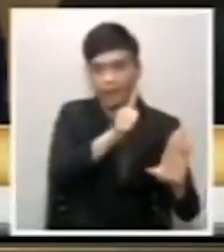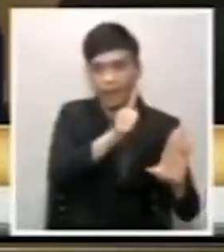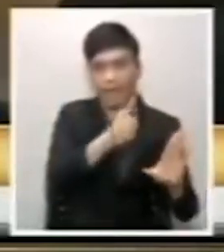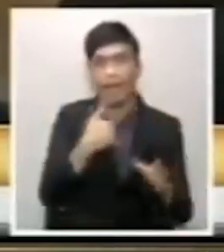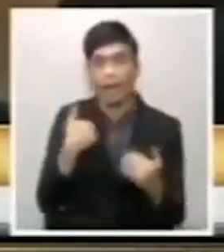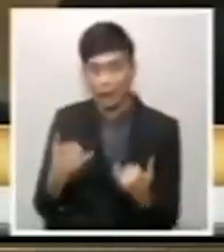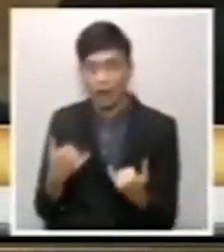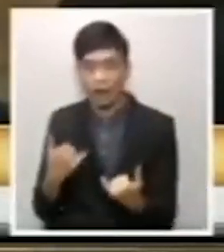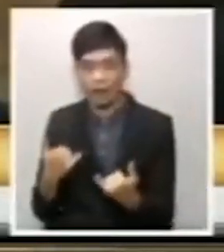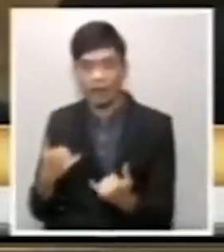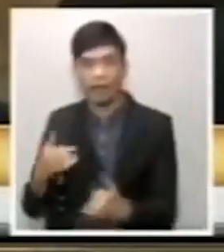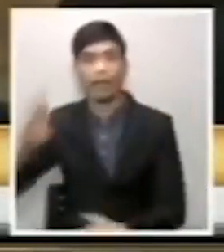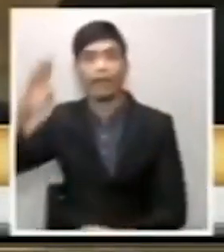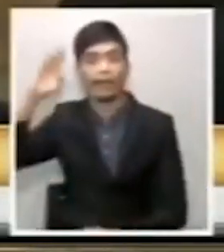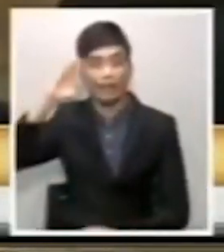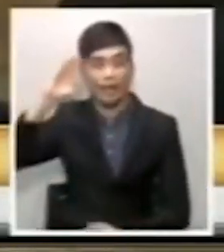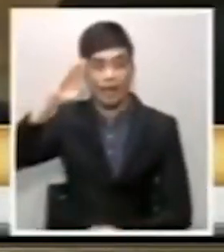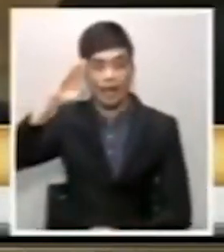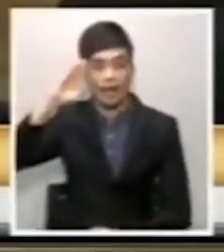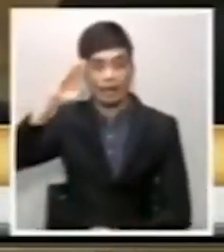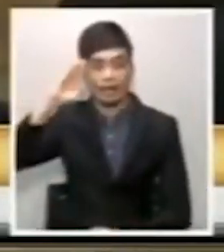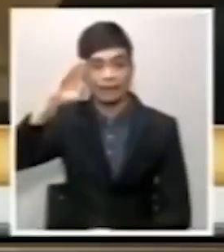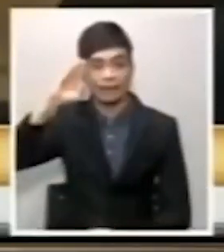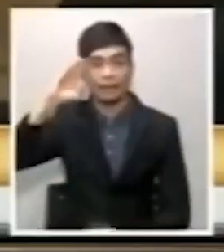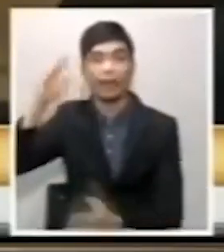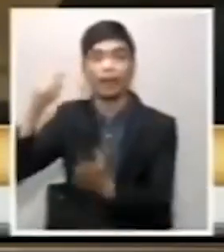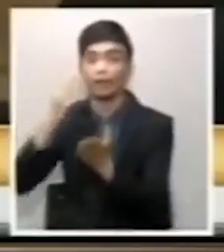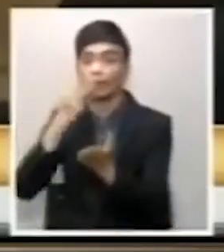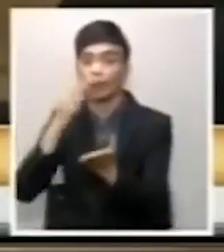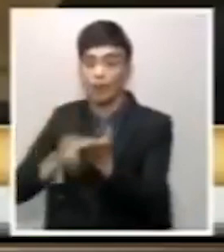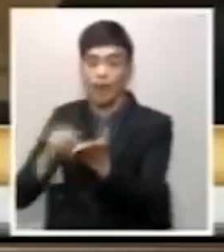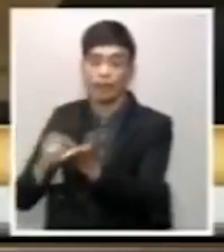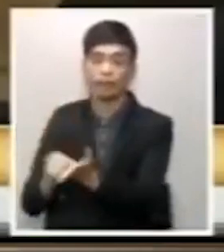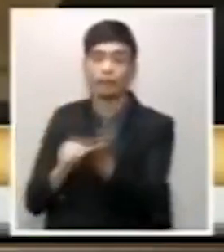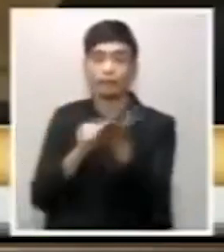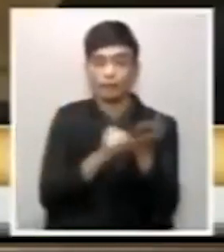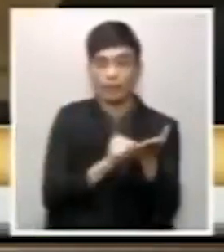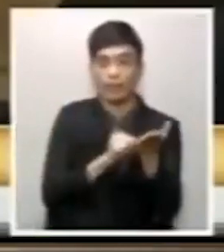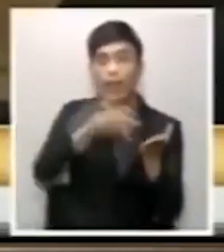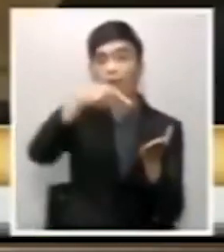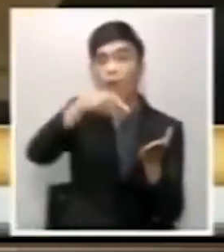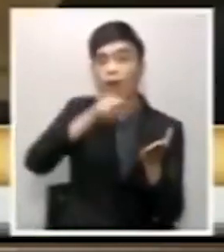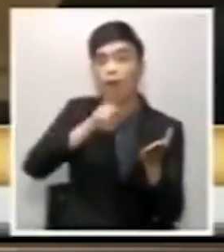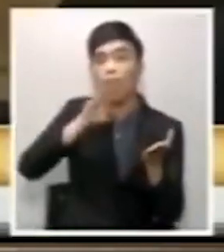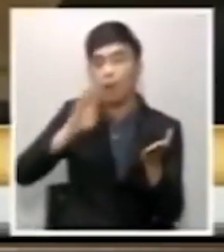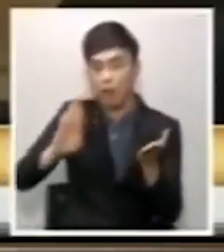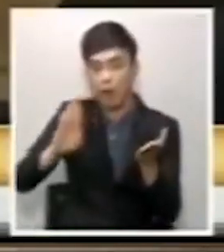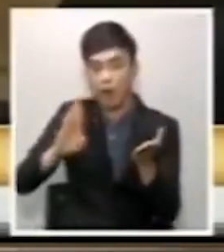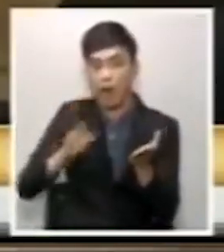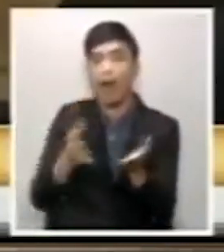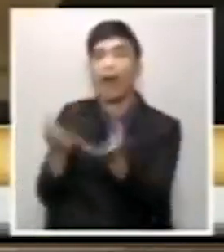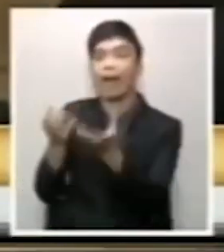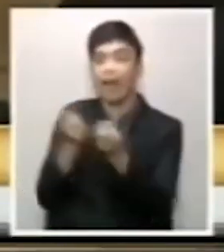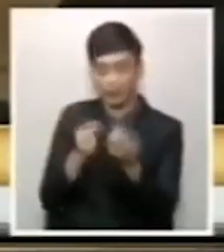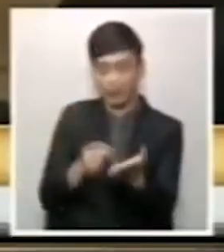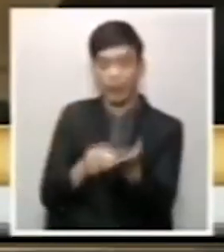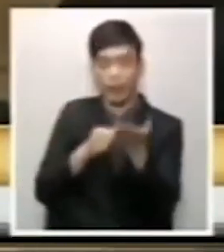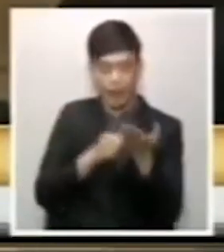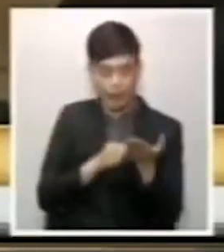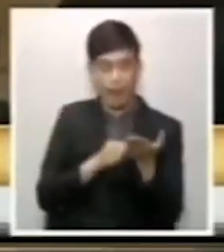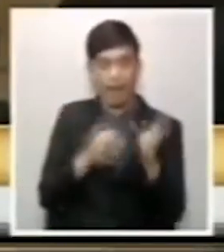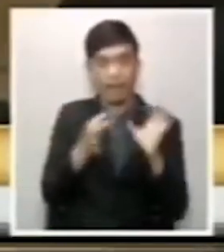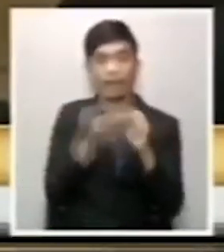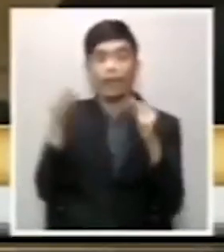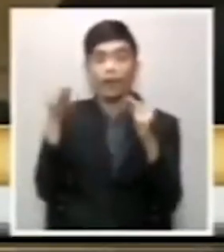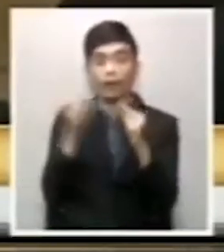างท่านพลโทพงศกรว่าพรบ.ร่างพรบ.ฉบับนี้เป็นร่างที่เกี่ยวข้องกับการเ